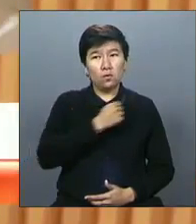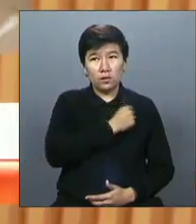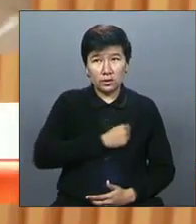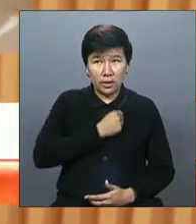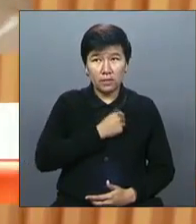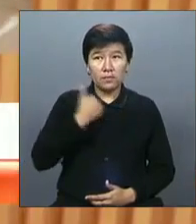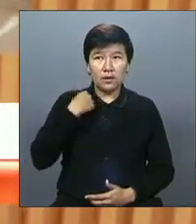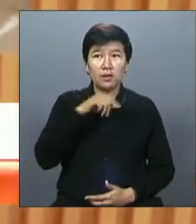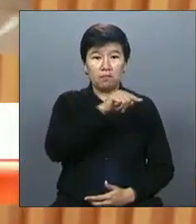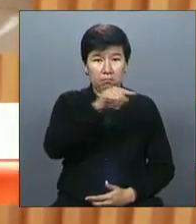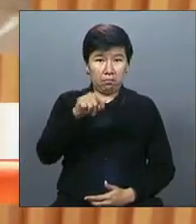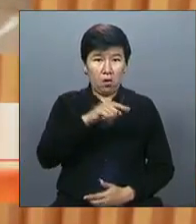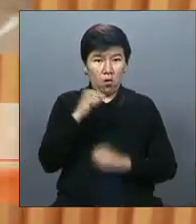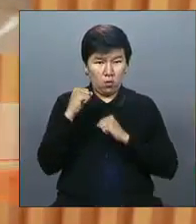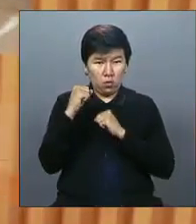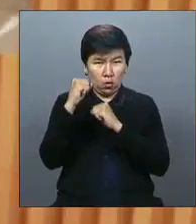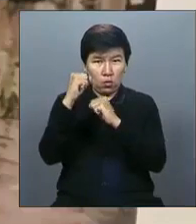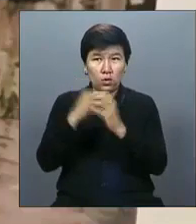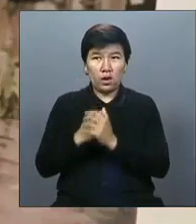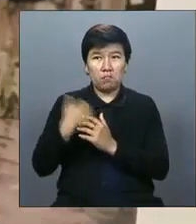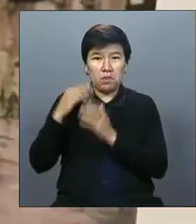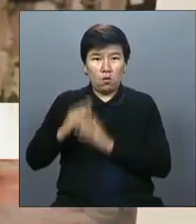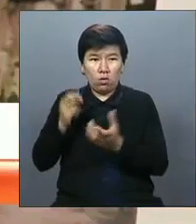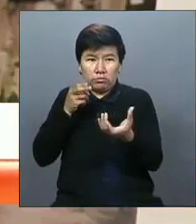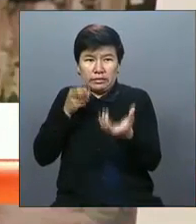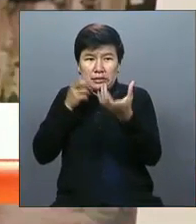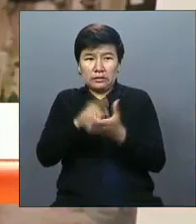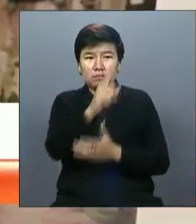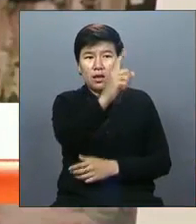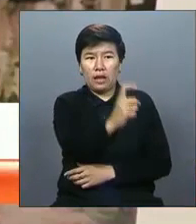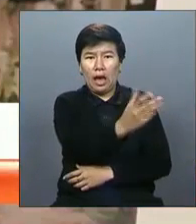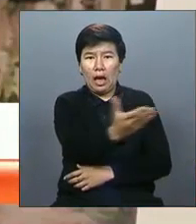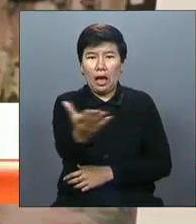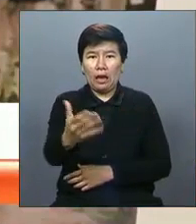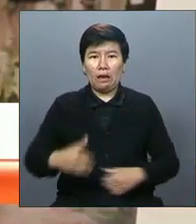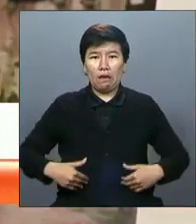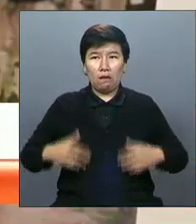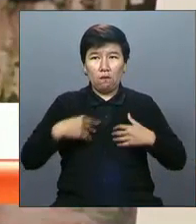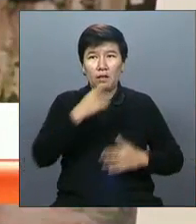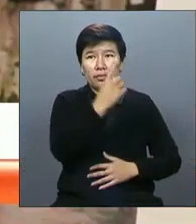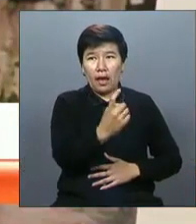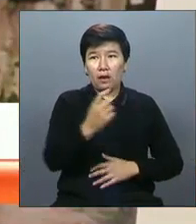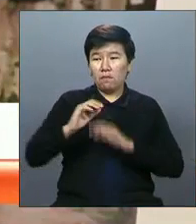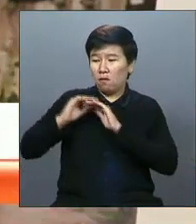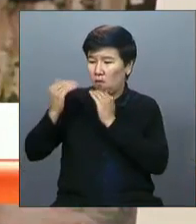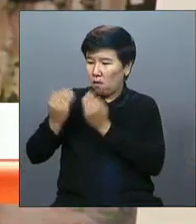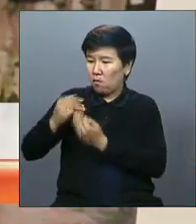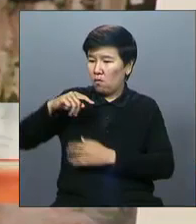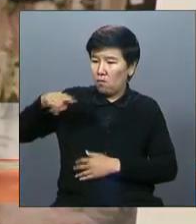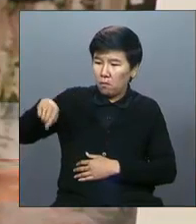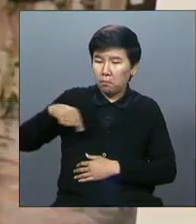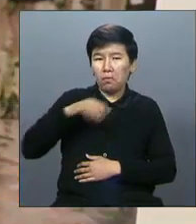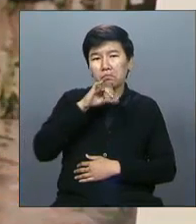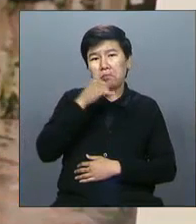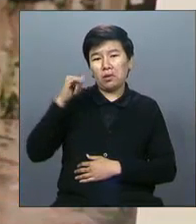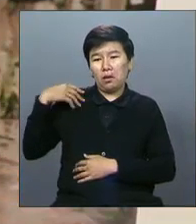การต่อสู้เนี่ยมันมีคนที่ถูกยิงเสียชีวิต ก็จะมีอีกหลายๆครอบครัวนะคะที่อาจจะถูกคุกคามแล้วก็